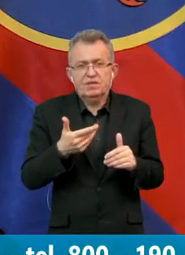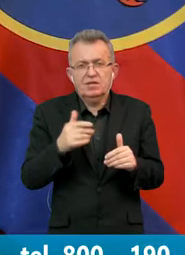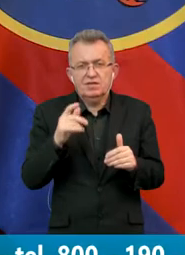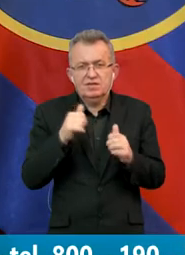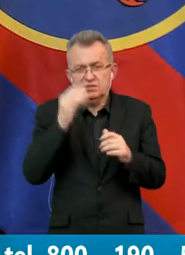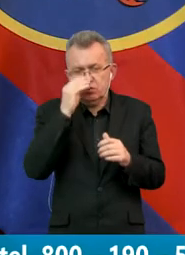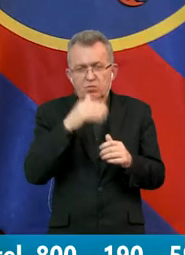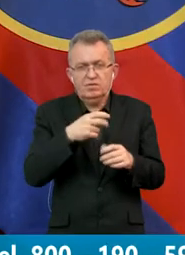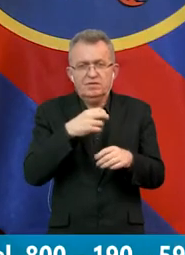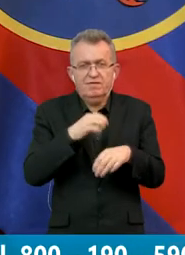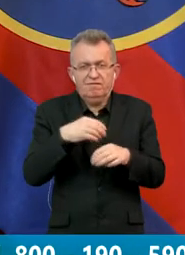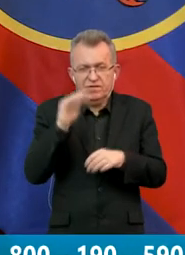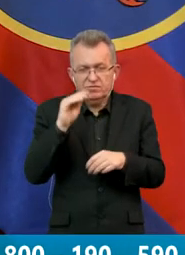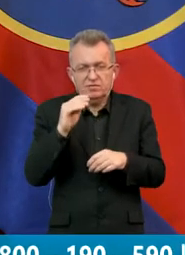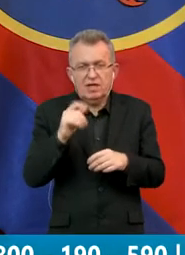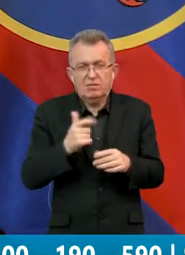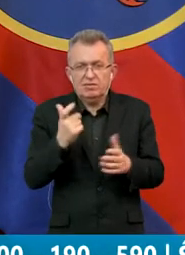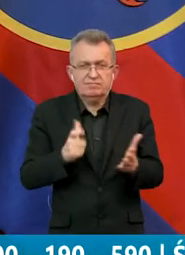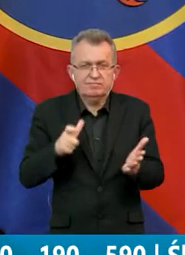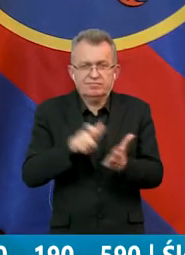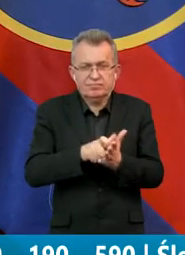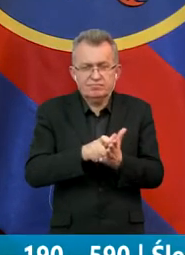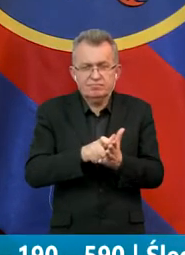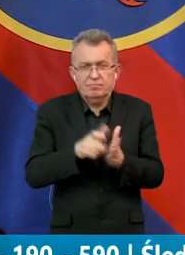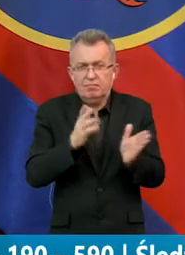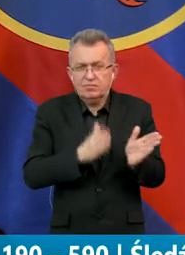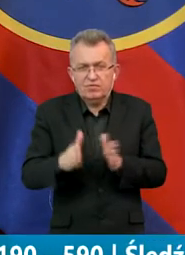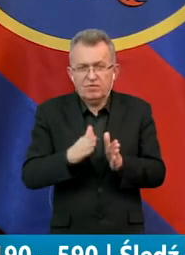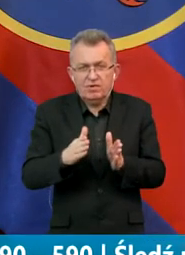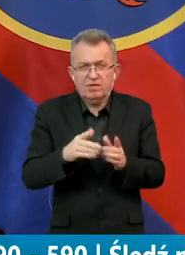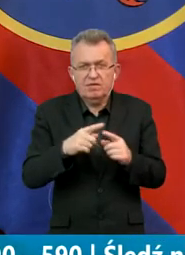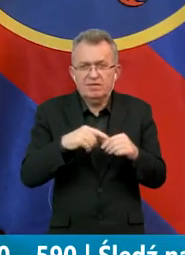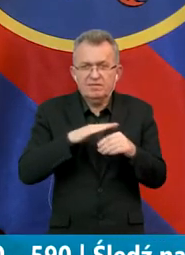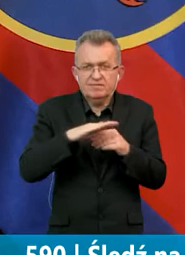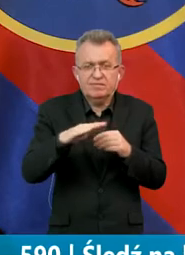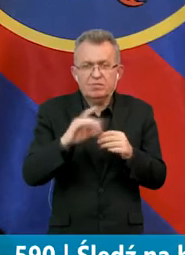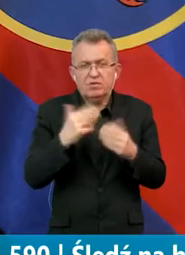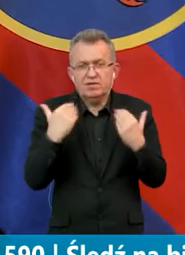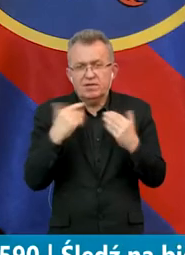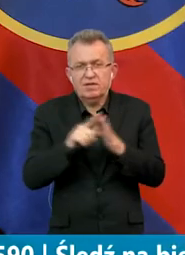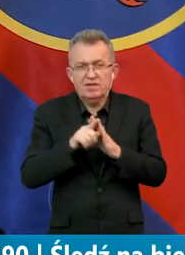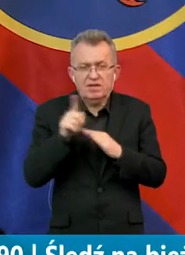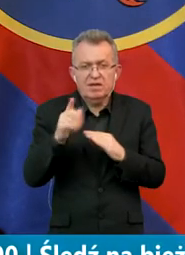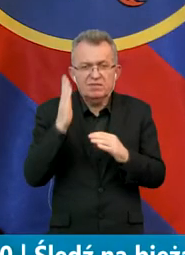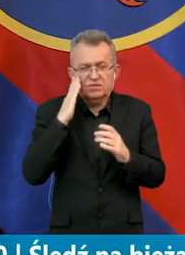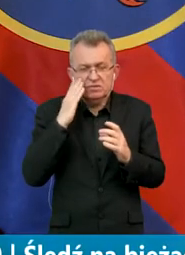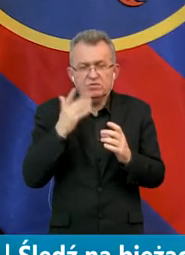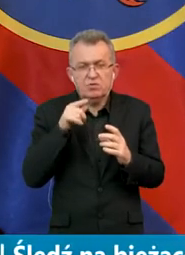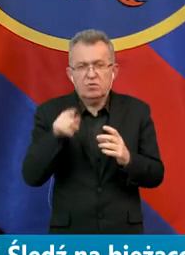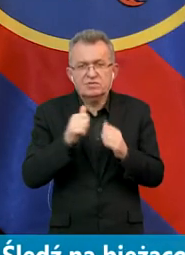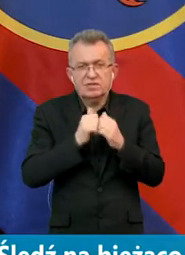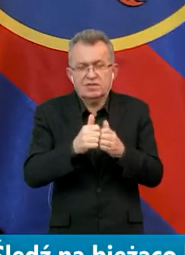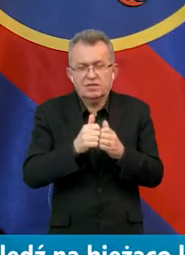uczelni wyższych, aby na własny koszt przygotowywały tereny pod rekreację dla mieszkańców. To zadanie